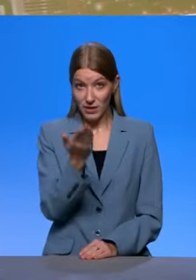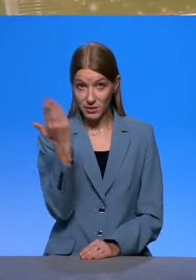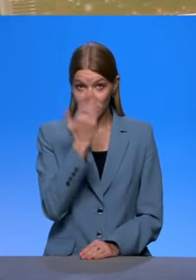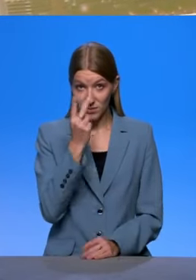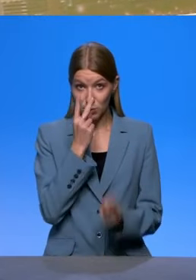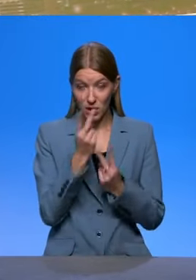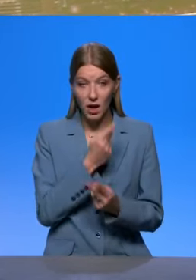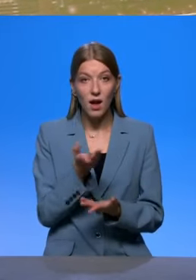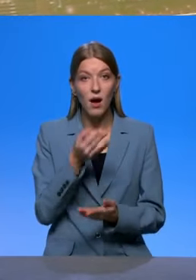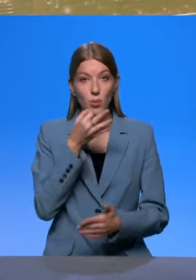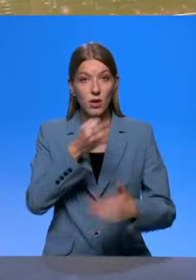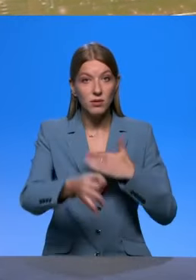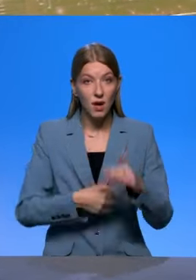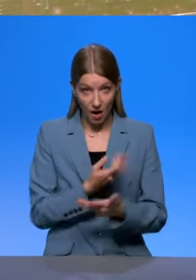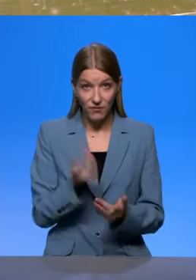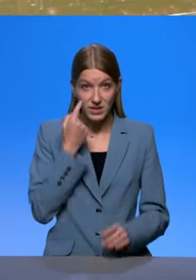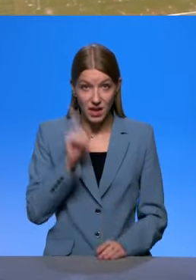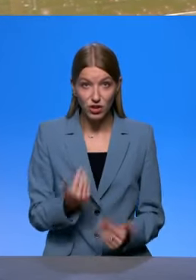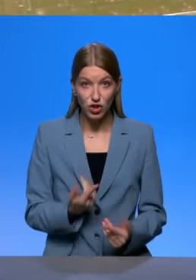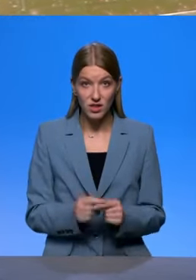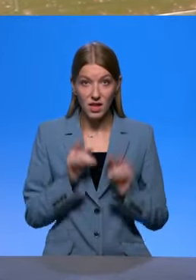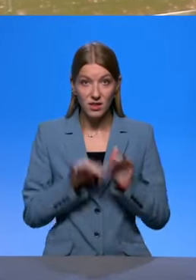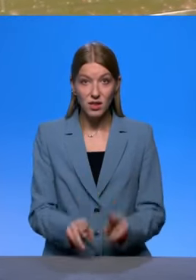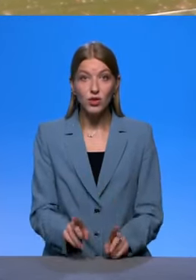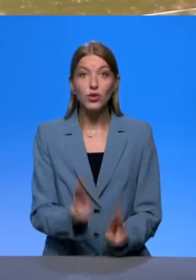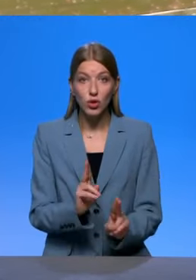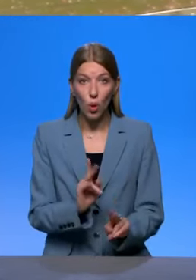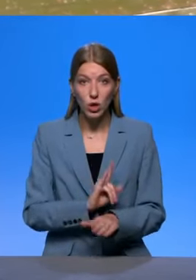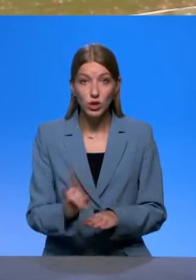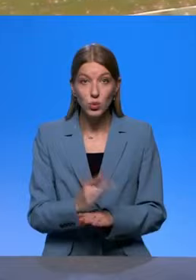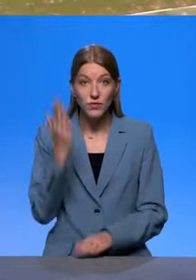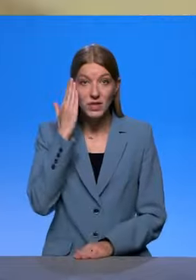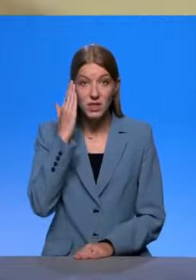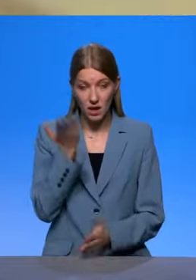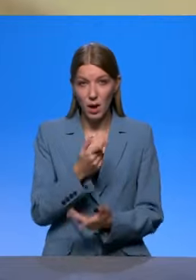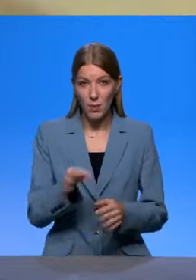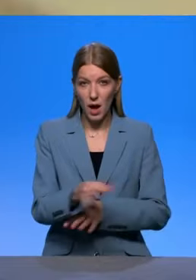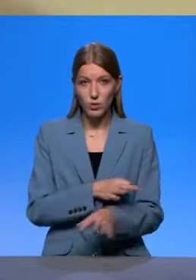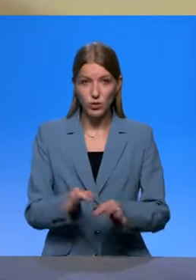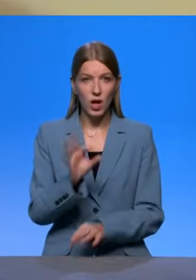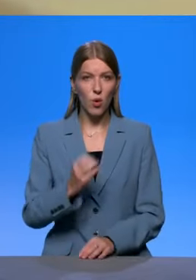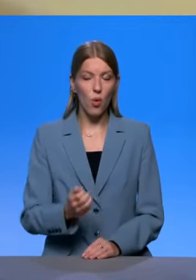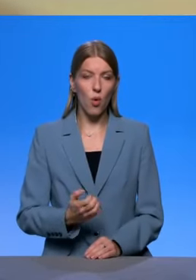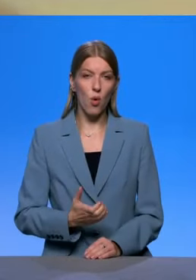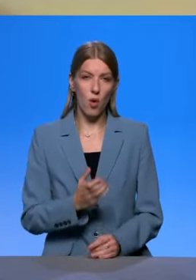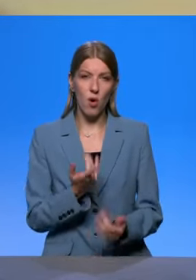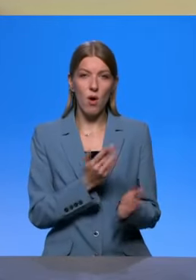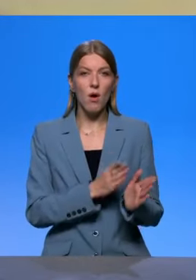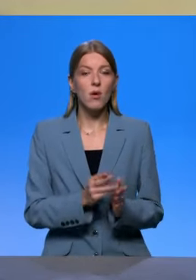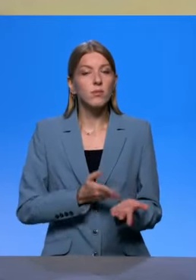этим занимаются искусственный интеллект. И стало как-то не легче совсем. Вы говорили про механизмы тревоги, что человеку нужно